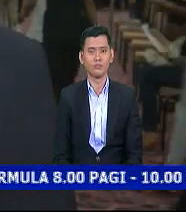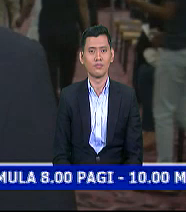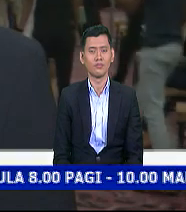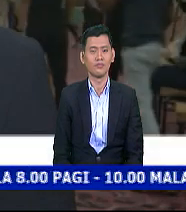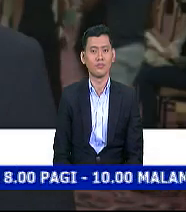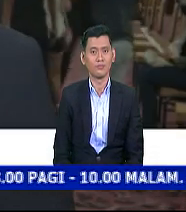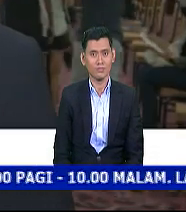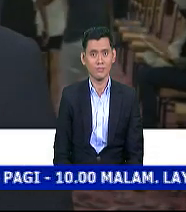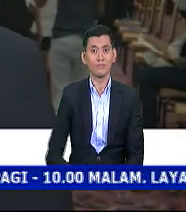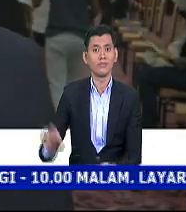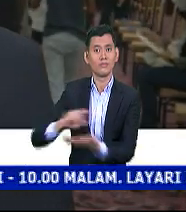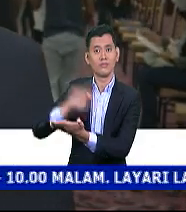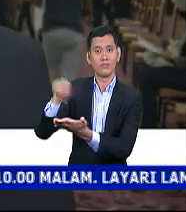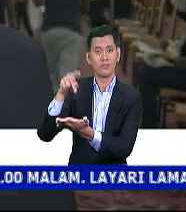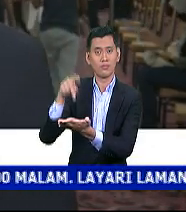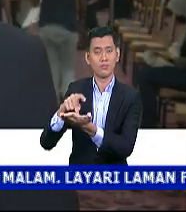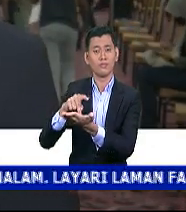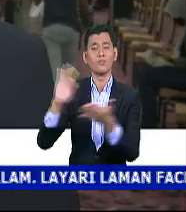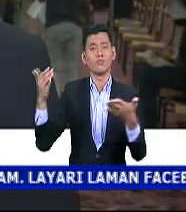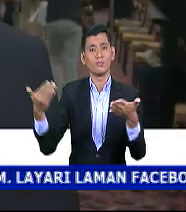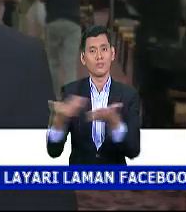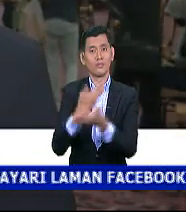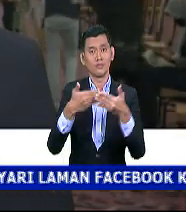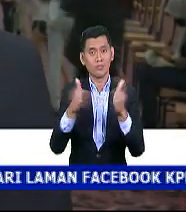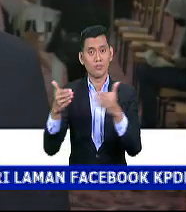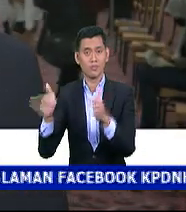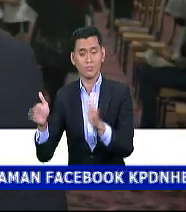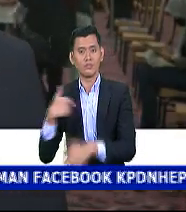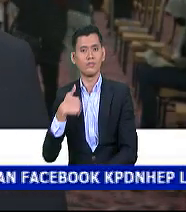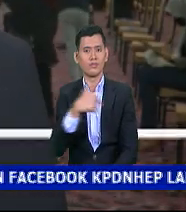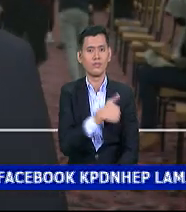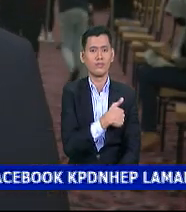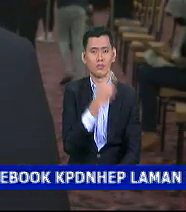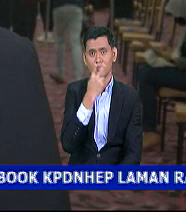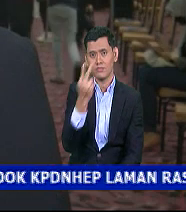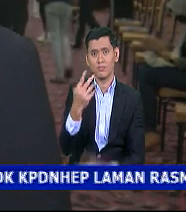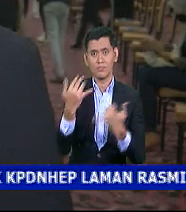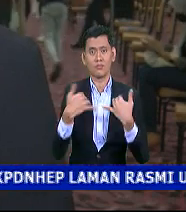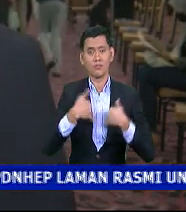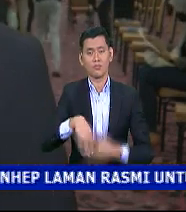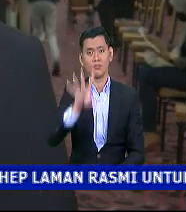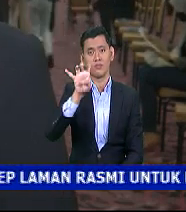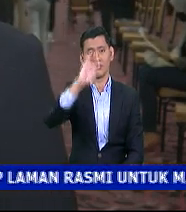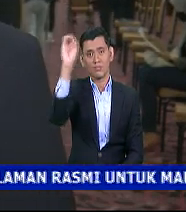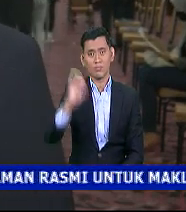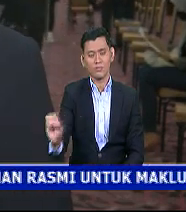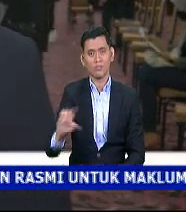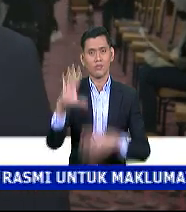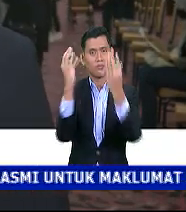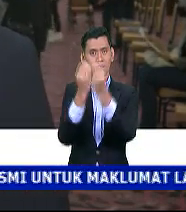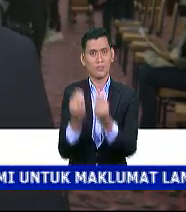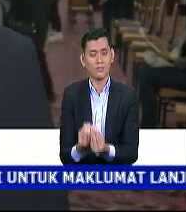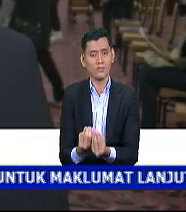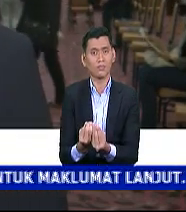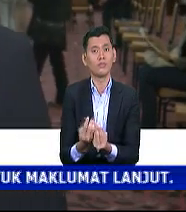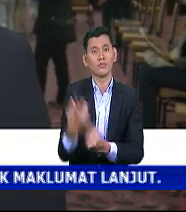Pusat pemberian vaksin integrasi yang baru dibuka, kami merangkumi lebih kurang 40% dari jumlah keseluruhan